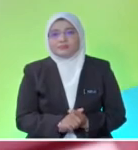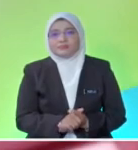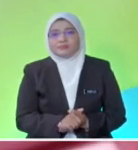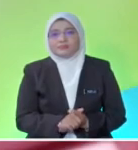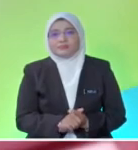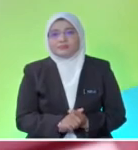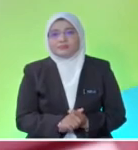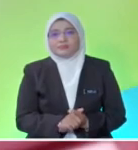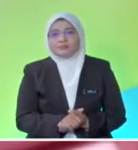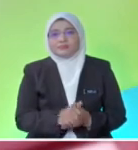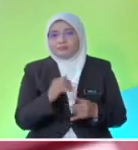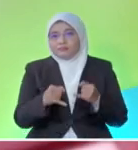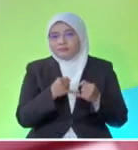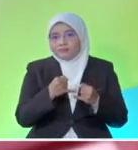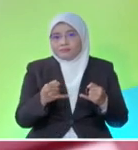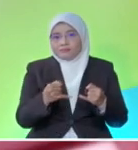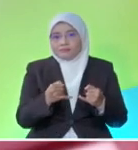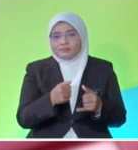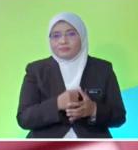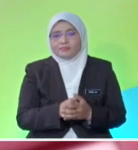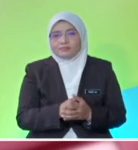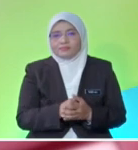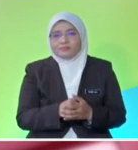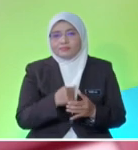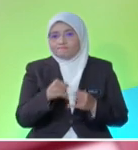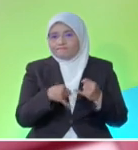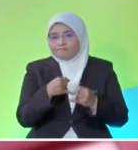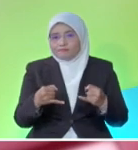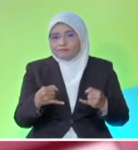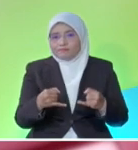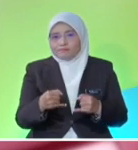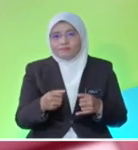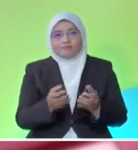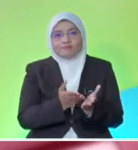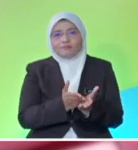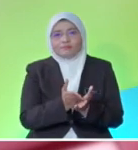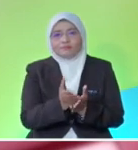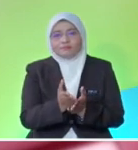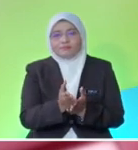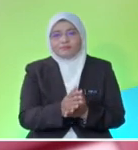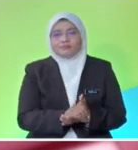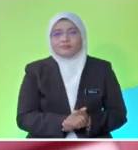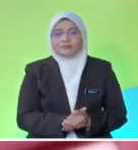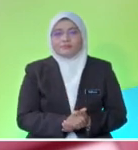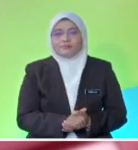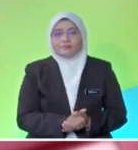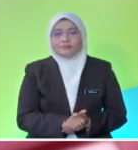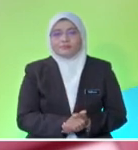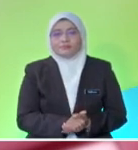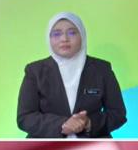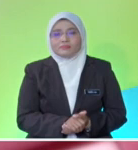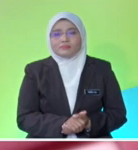Supaya jarum jam kita kekal. Sini ya cikgu. Kita ikat mati dia. Ikat dia. Okey, ya, baik. Ikat simple dua kali supaya dia tidak